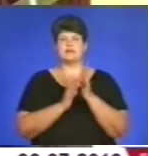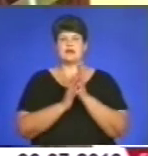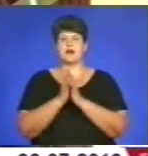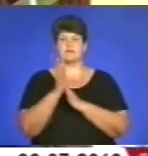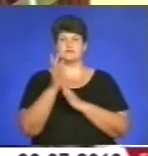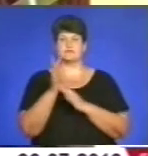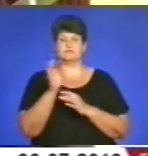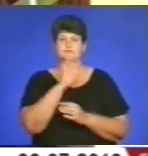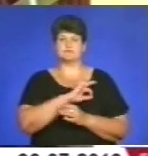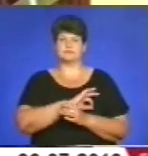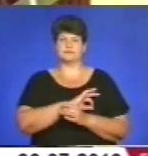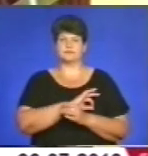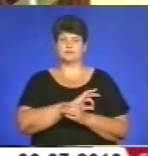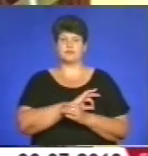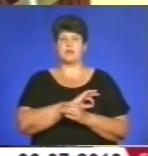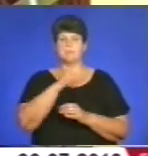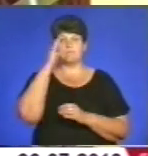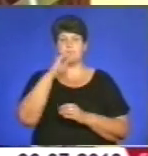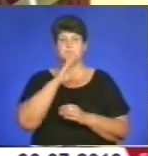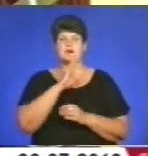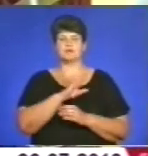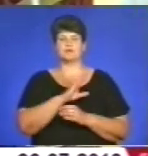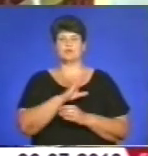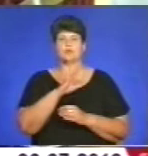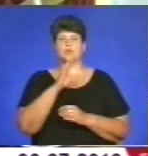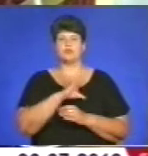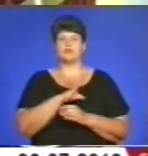мене не тільки батьком, а й другом,